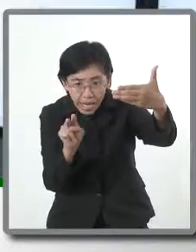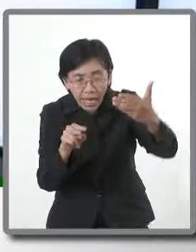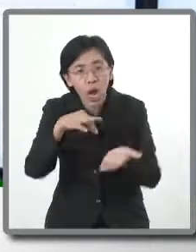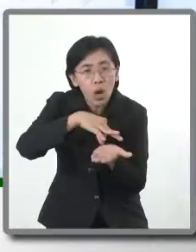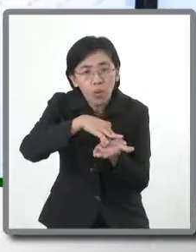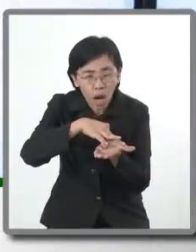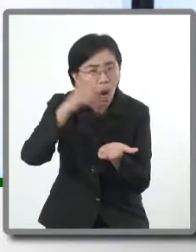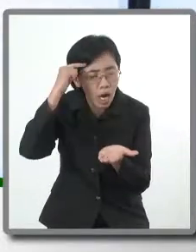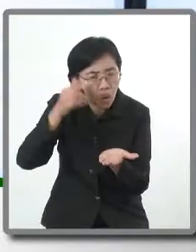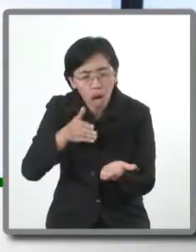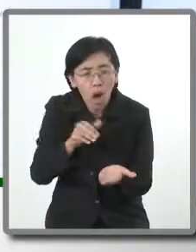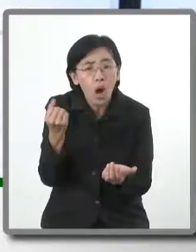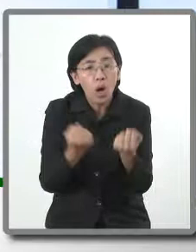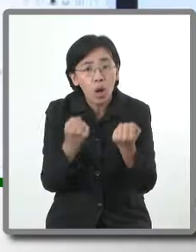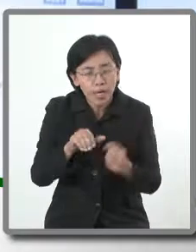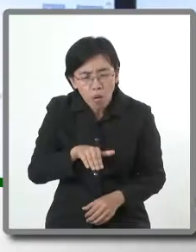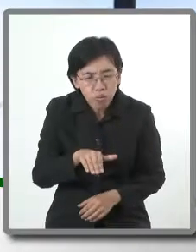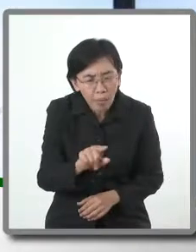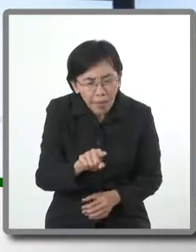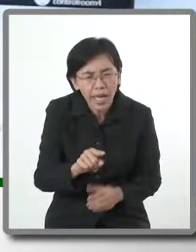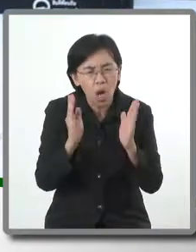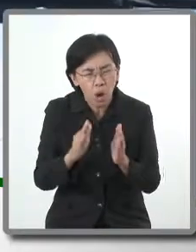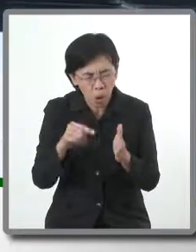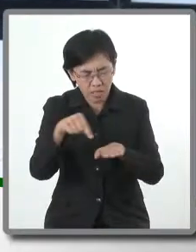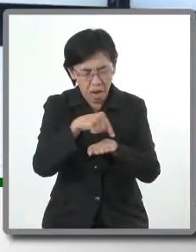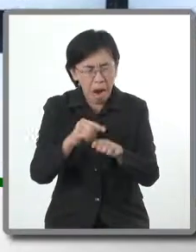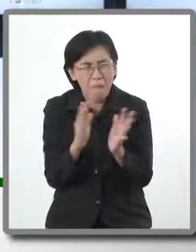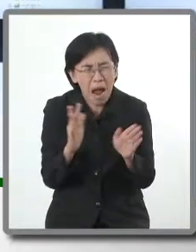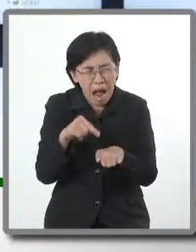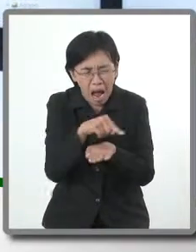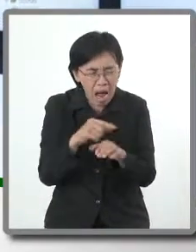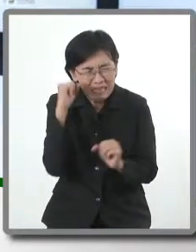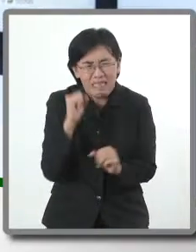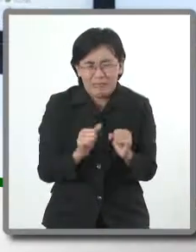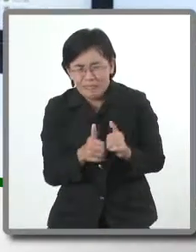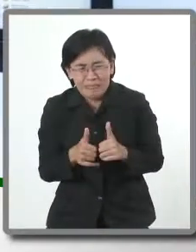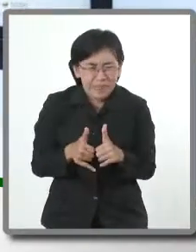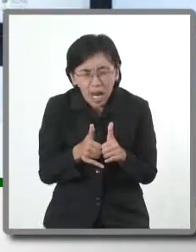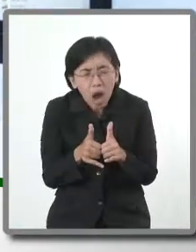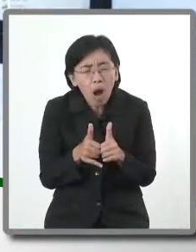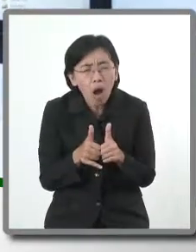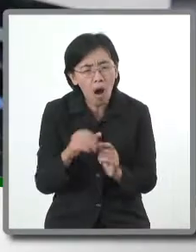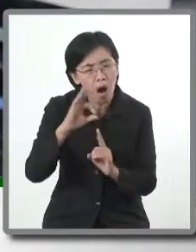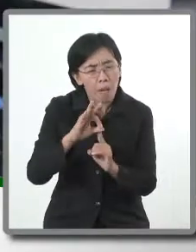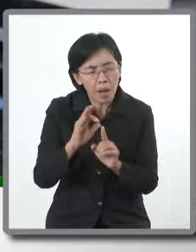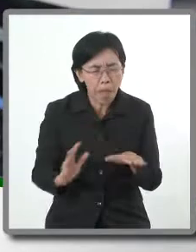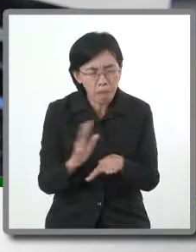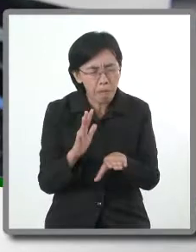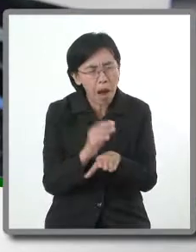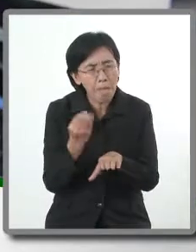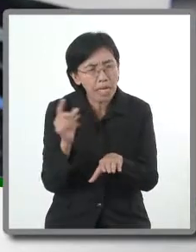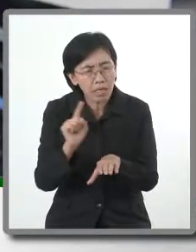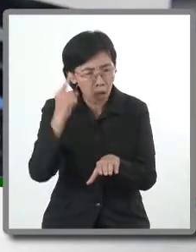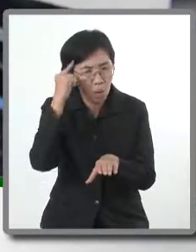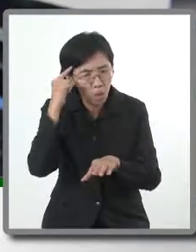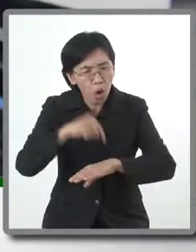ไงผู้โดยสารคันไหนมันแน่นไม่แน่นยังไงบ้างป้ายรถเมล์ป้ายไหนที่คนขึ้นเยอะที่สุดในช่วง